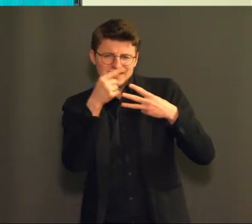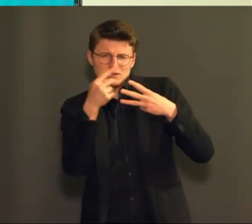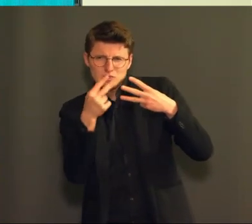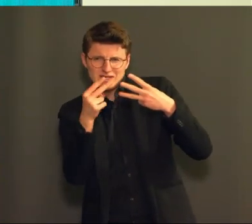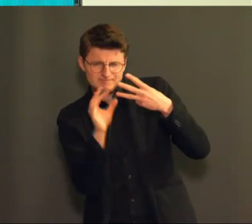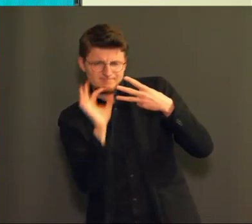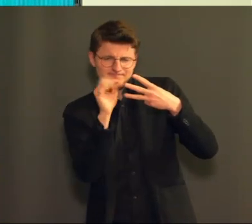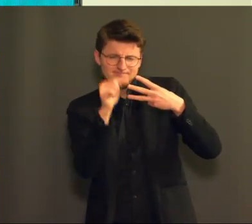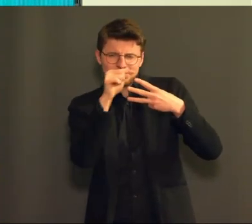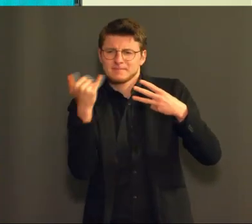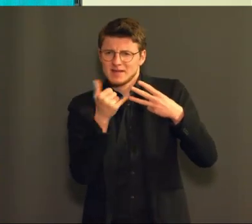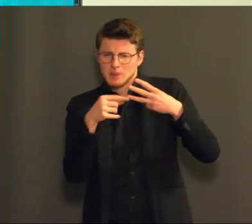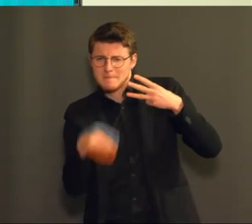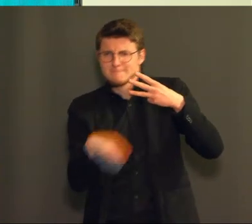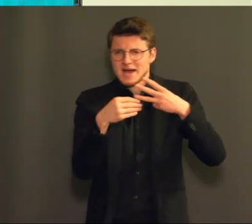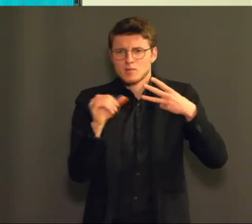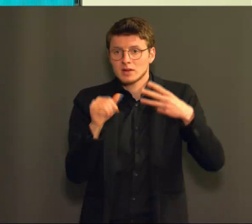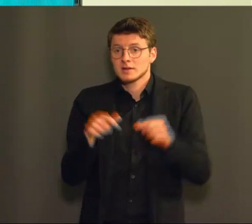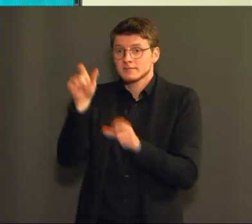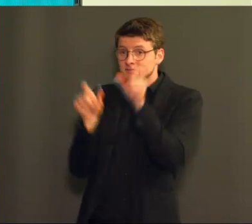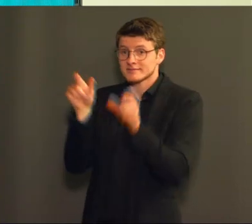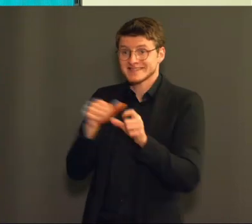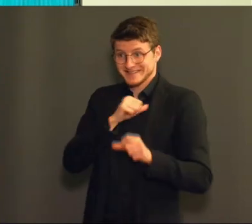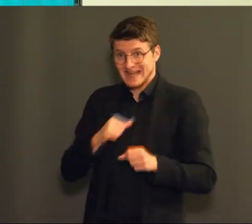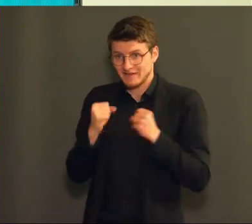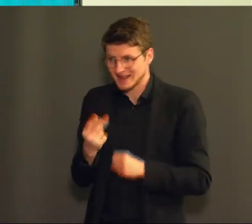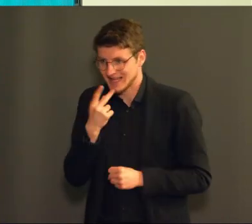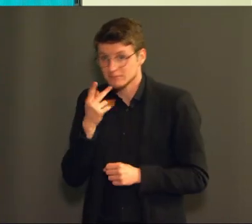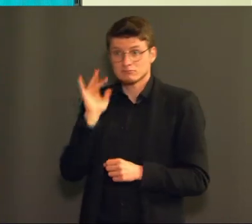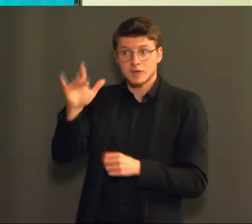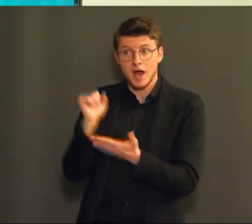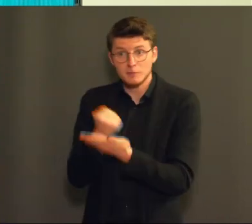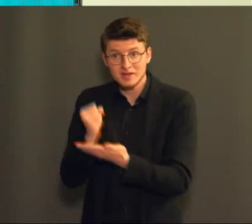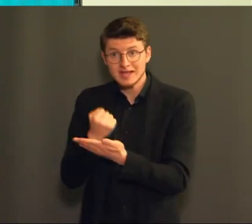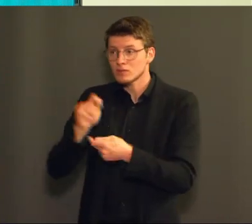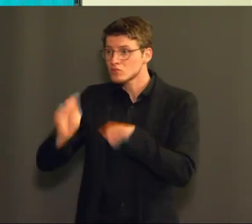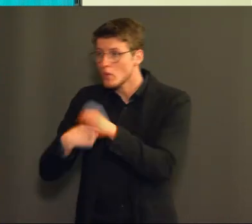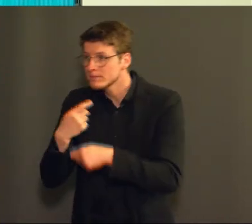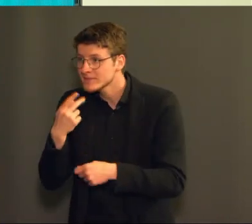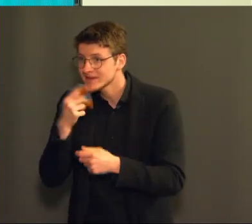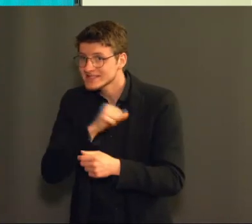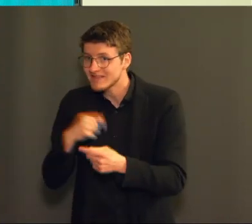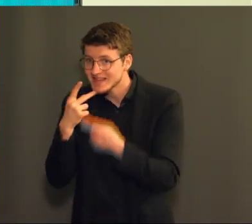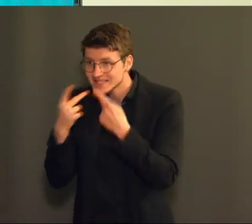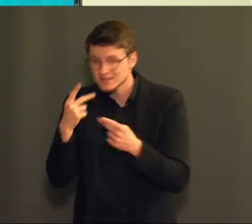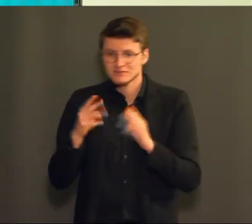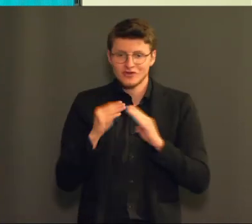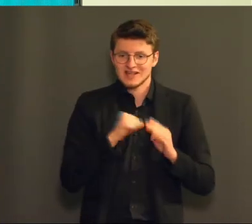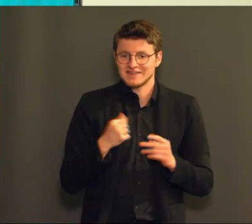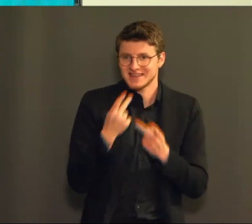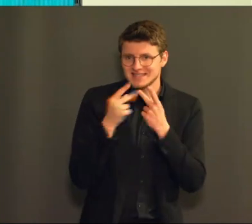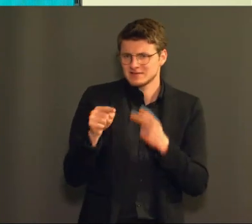uit zelftesting door burgers die bij hun apotheker een zelftest aankopen. Sinds de start van de verkoop